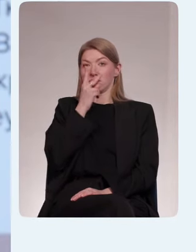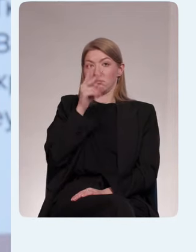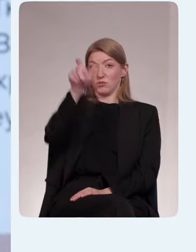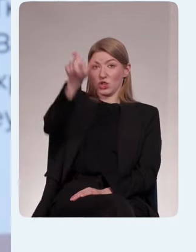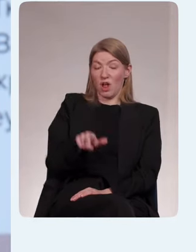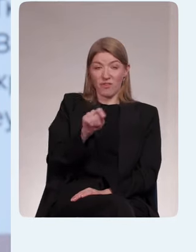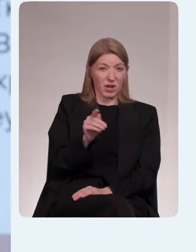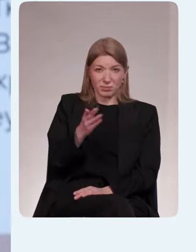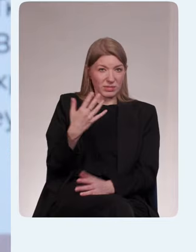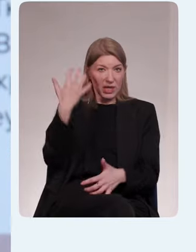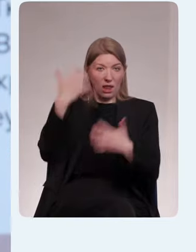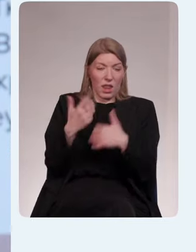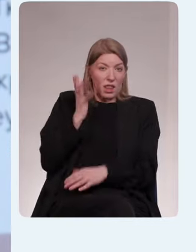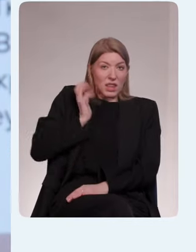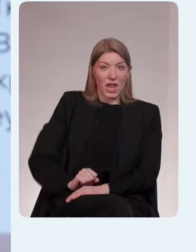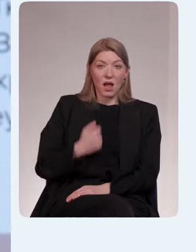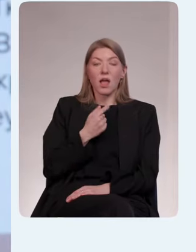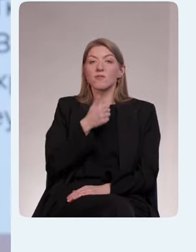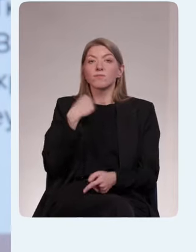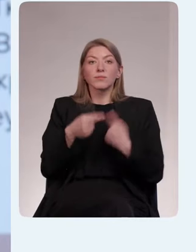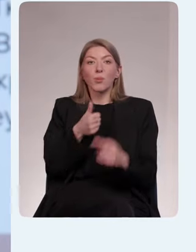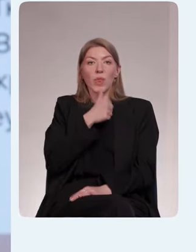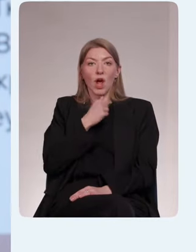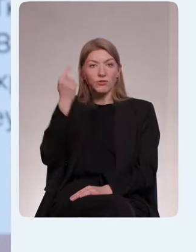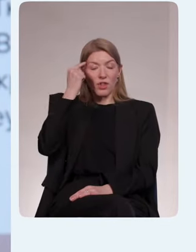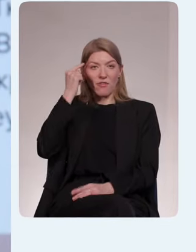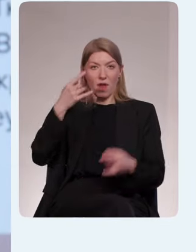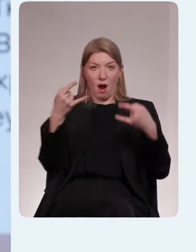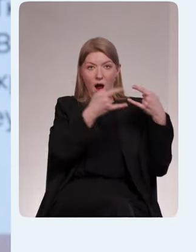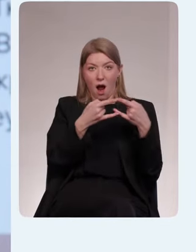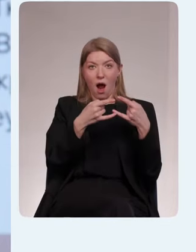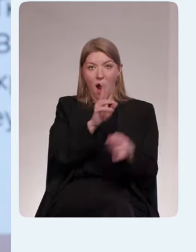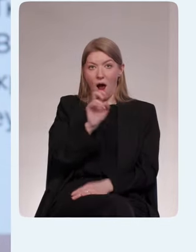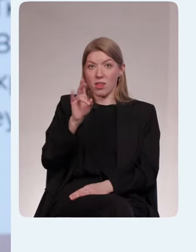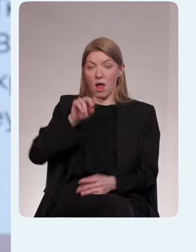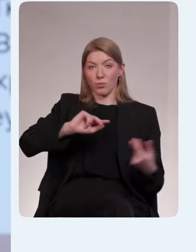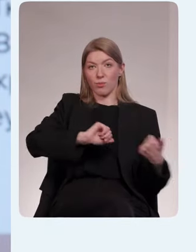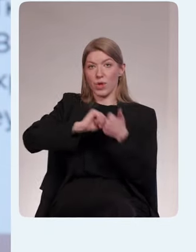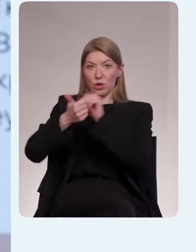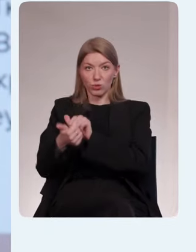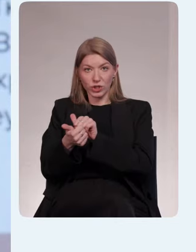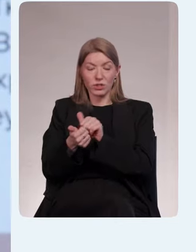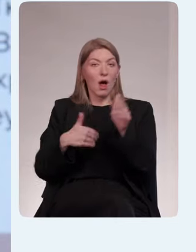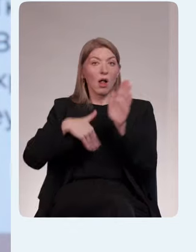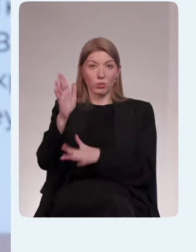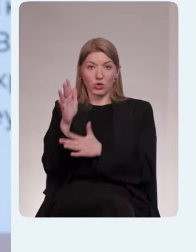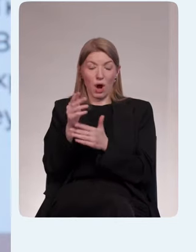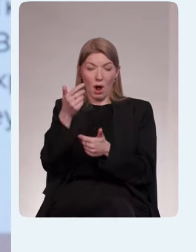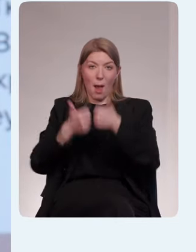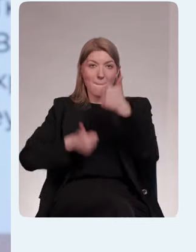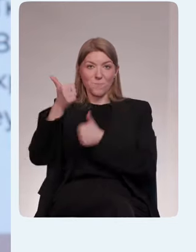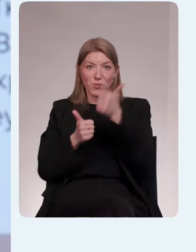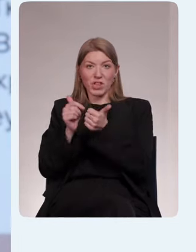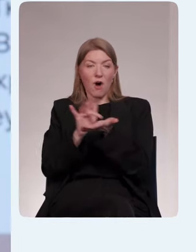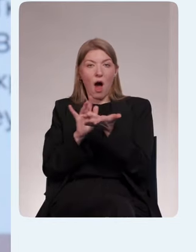ТНТ. Лучше разбить экстрасенсов, чем очередная история про панические атаки. Я вообще